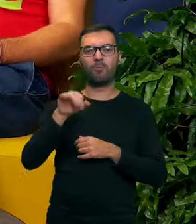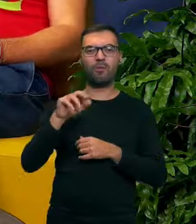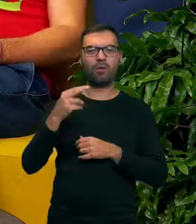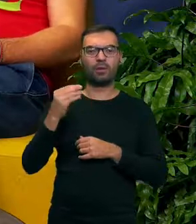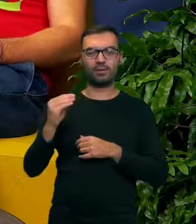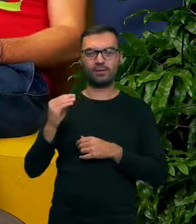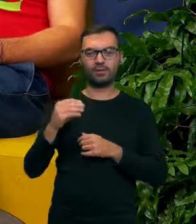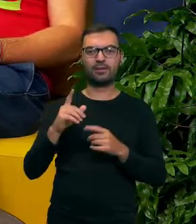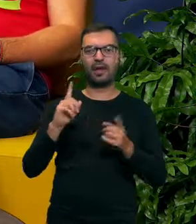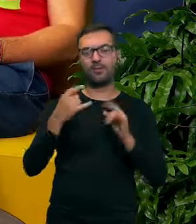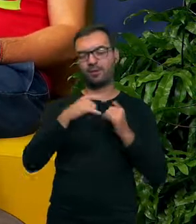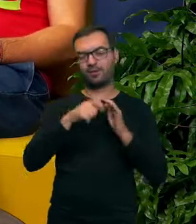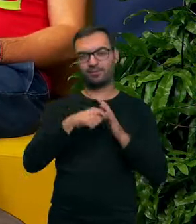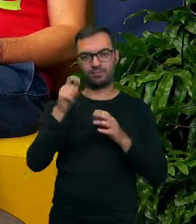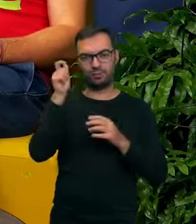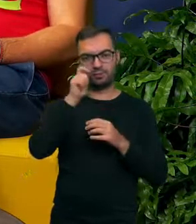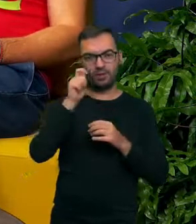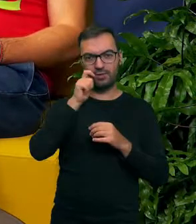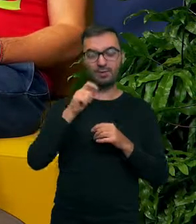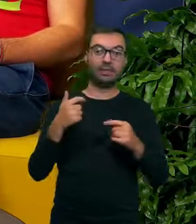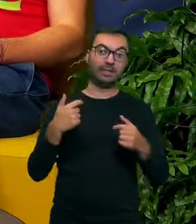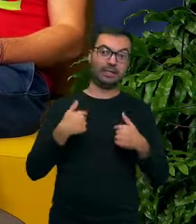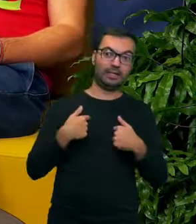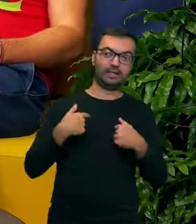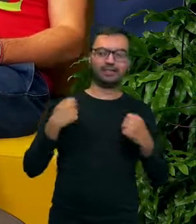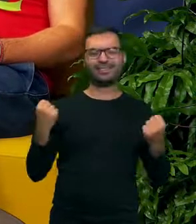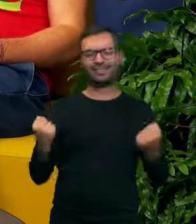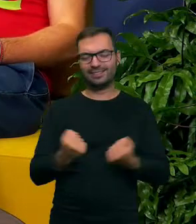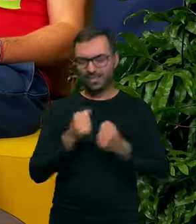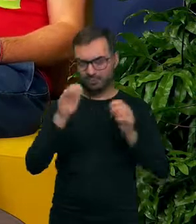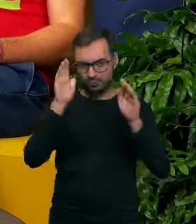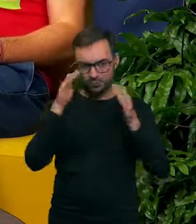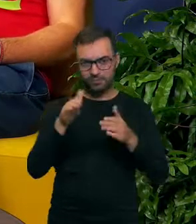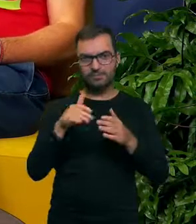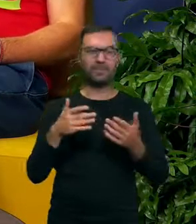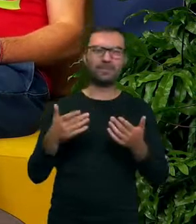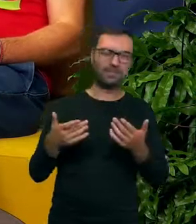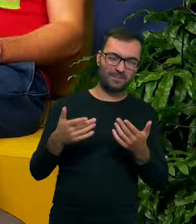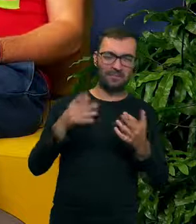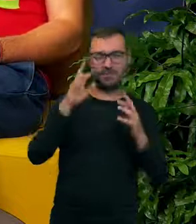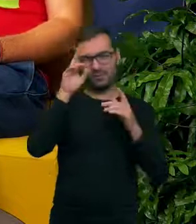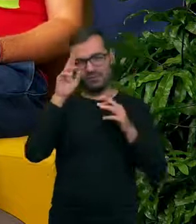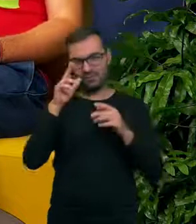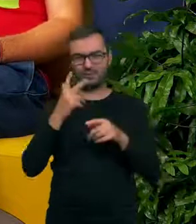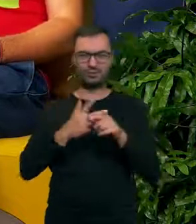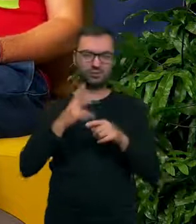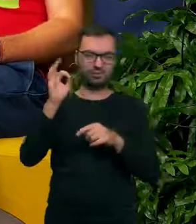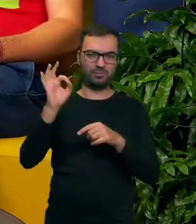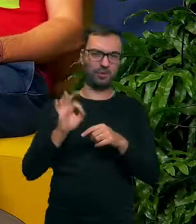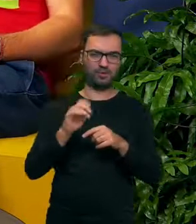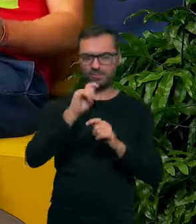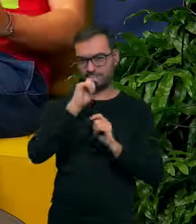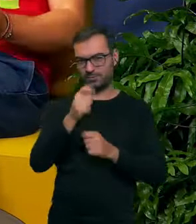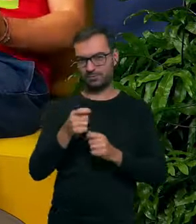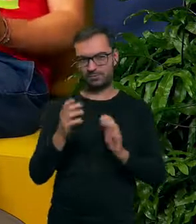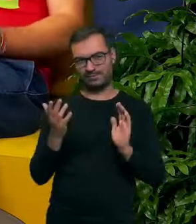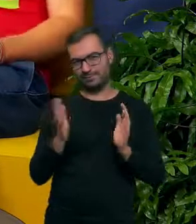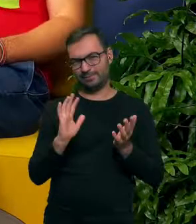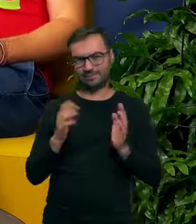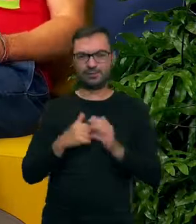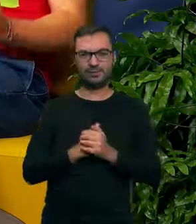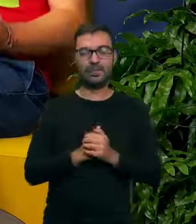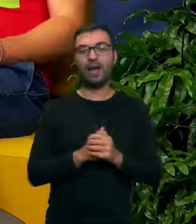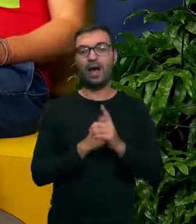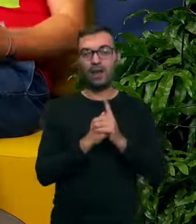film szpiegowski, no to ja, choć się staram bardzo skupić, to tak kumam 30% tego, co oni